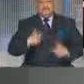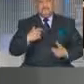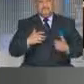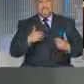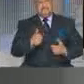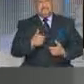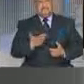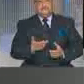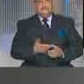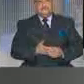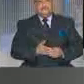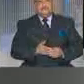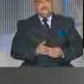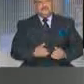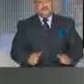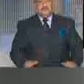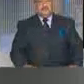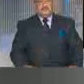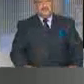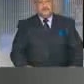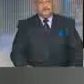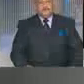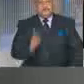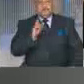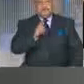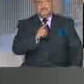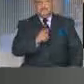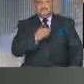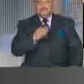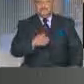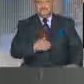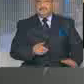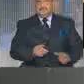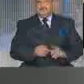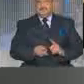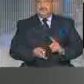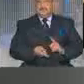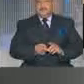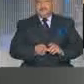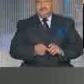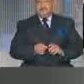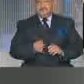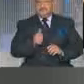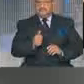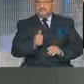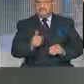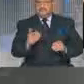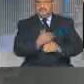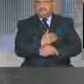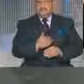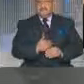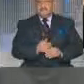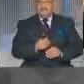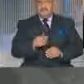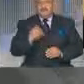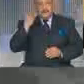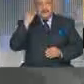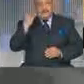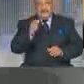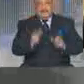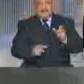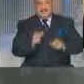العادي. والماذا بي الأطباء الشبان هذوما يكثفونا من الحملات هذه، يعني الفئات الزواولة